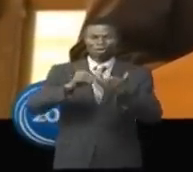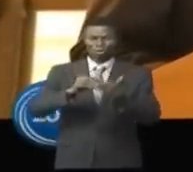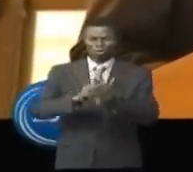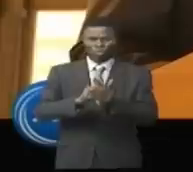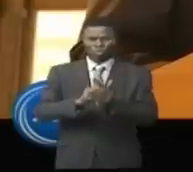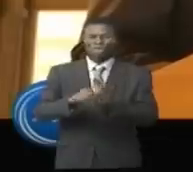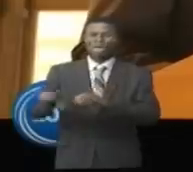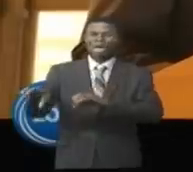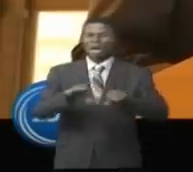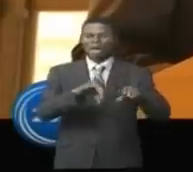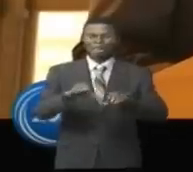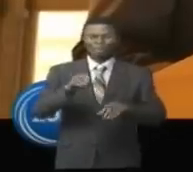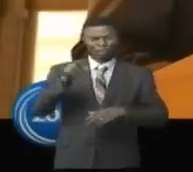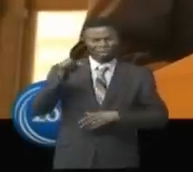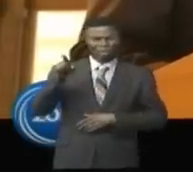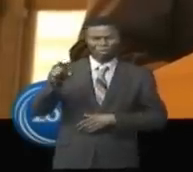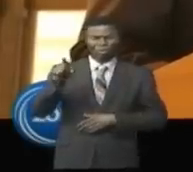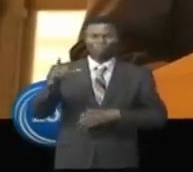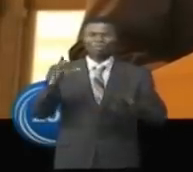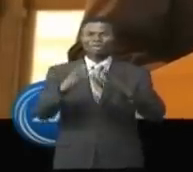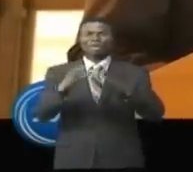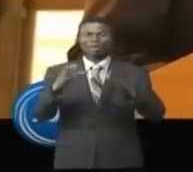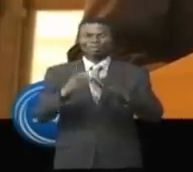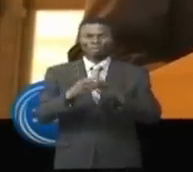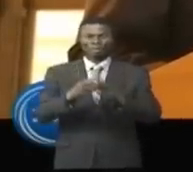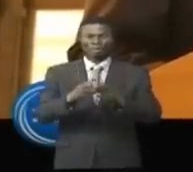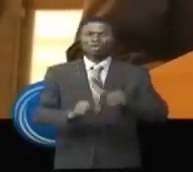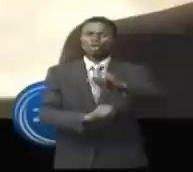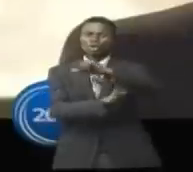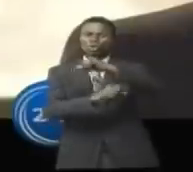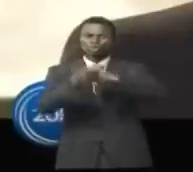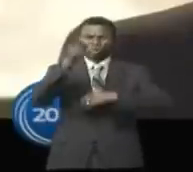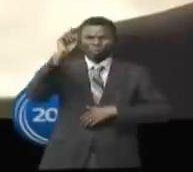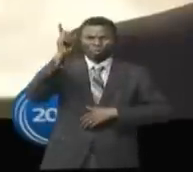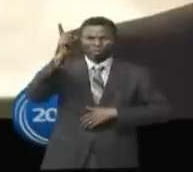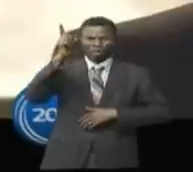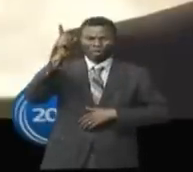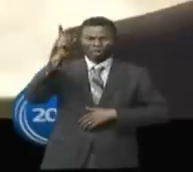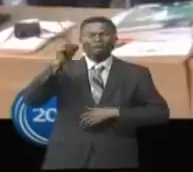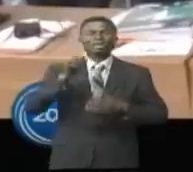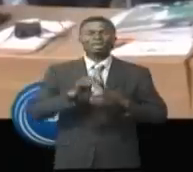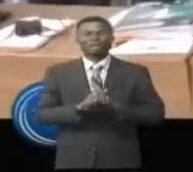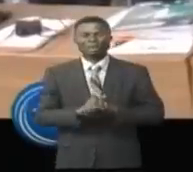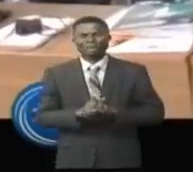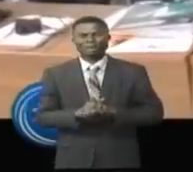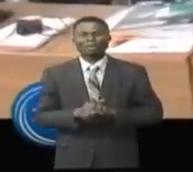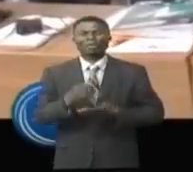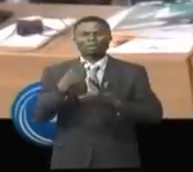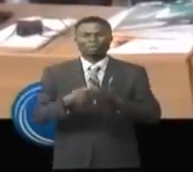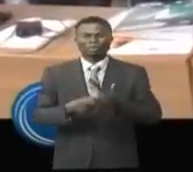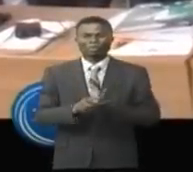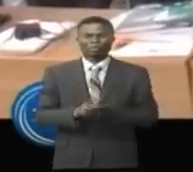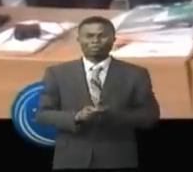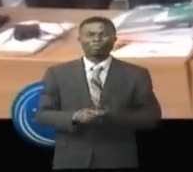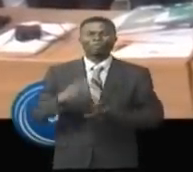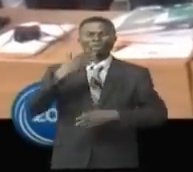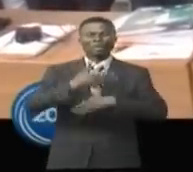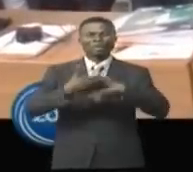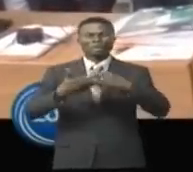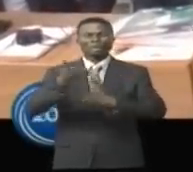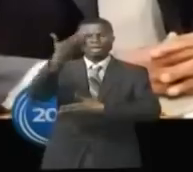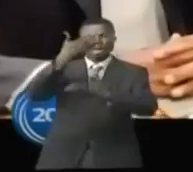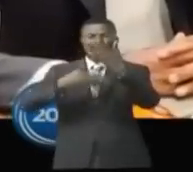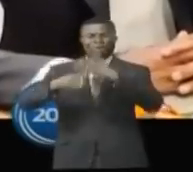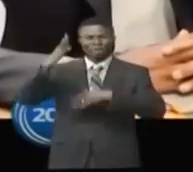d'action, avec comme pilier principal la fluidification des